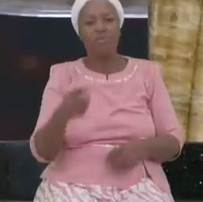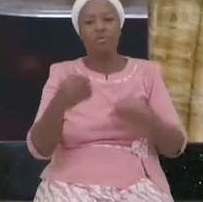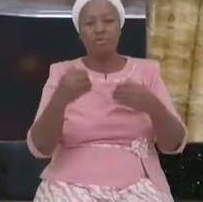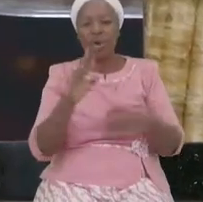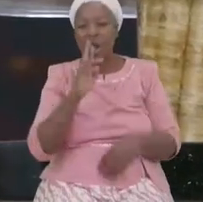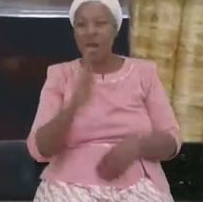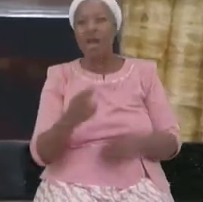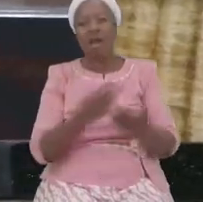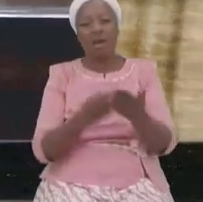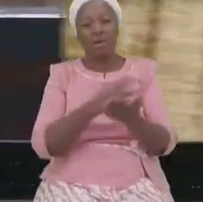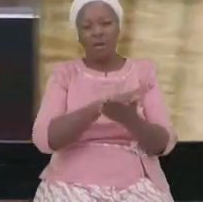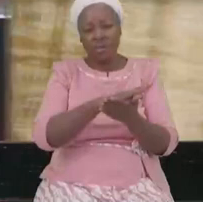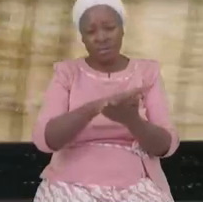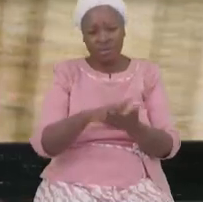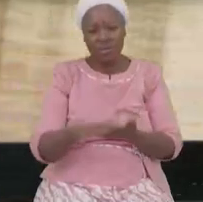réserve.